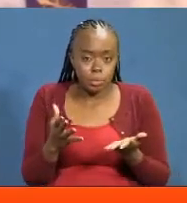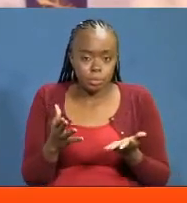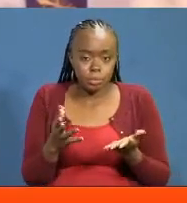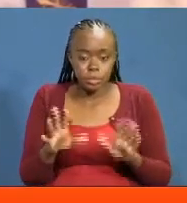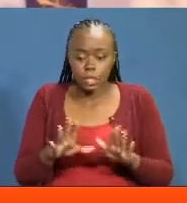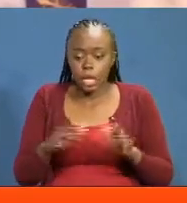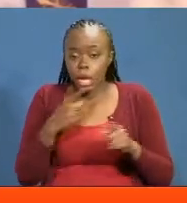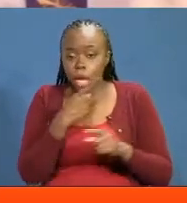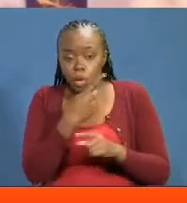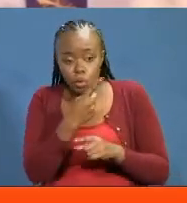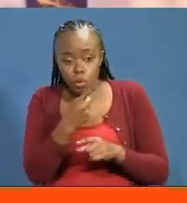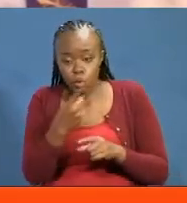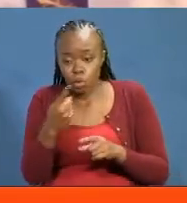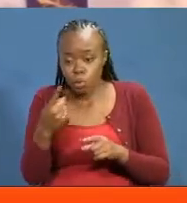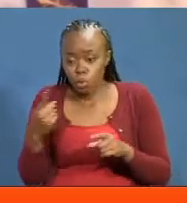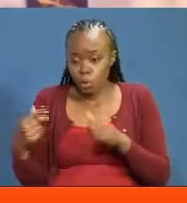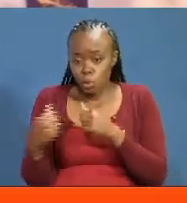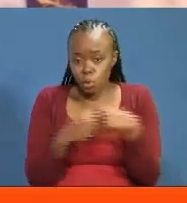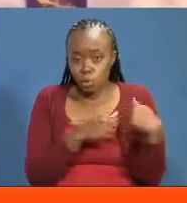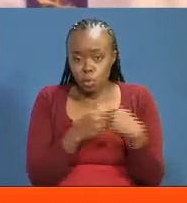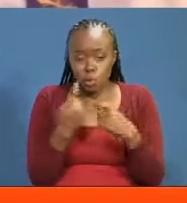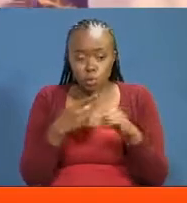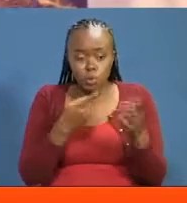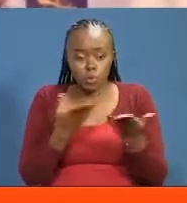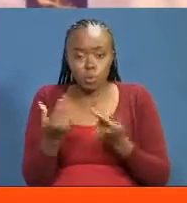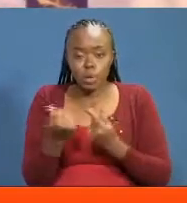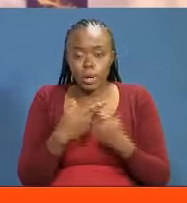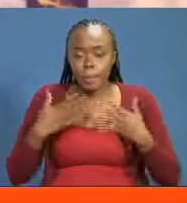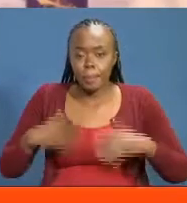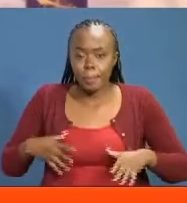Vile wewe umepigana na mali maadui